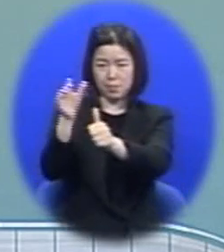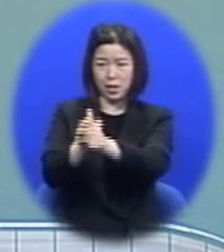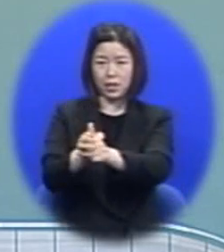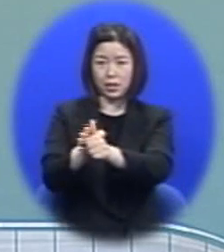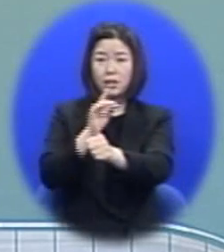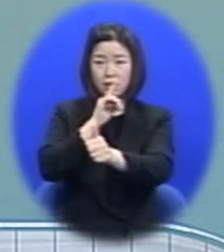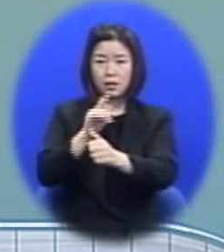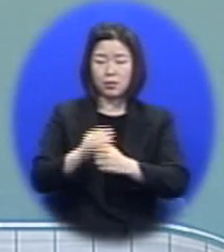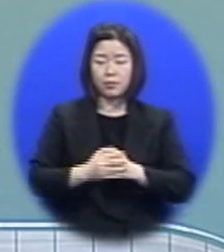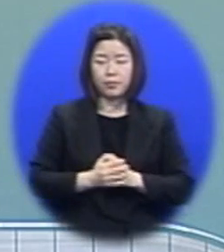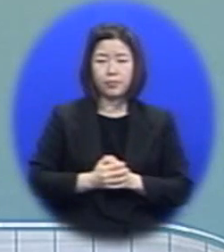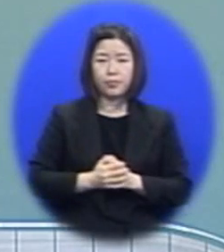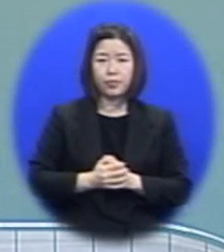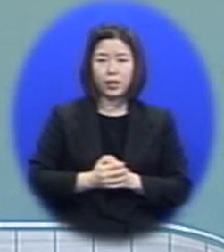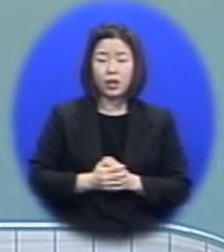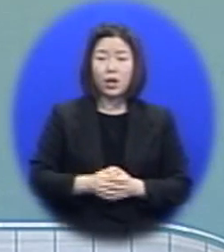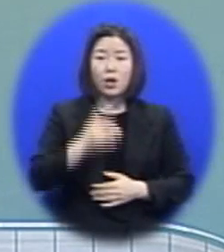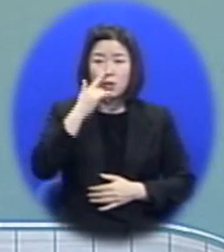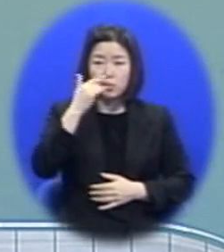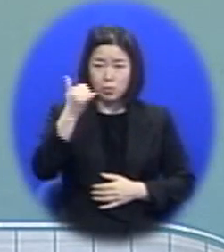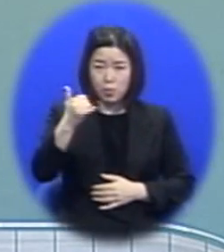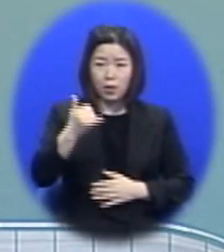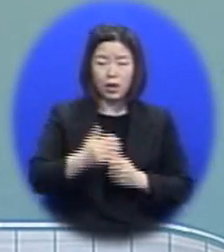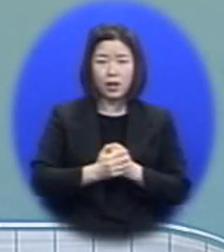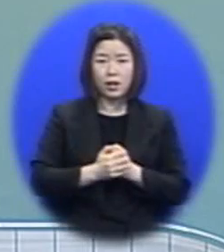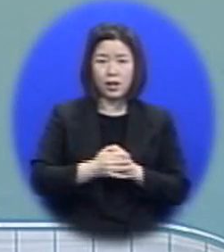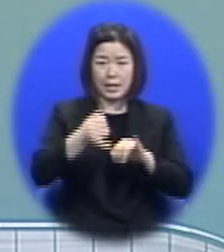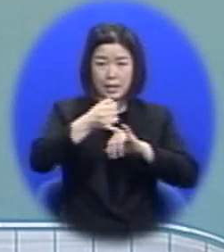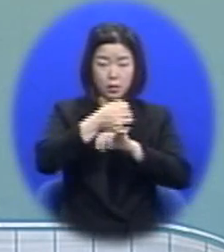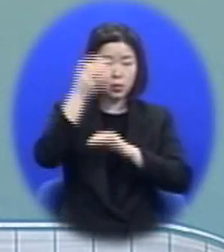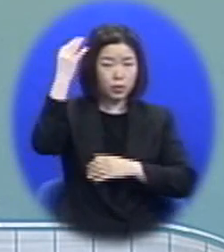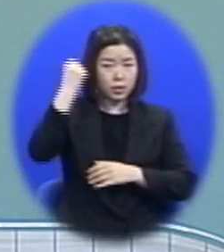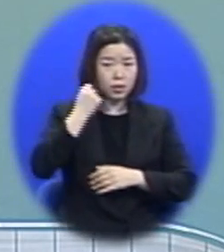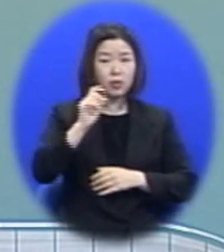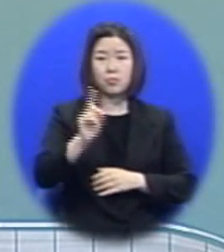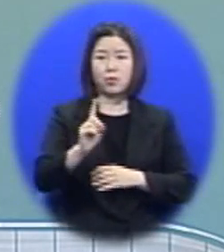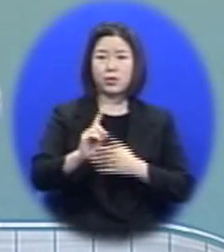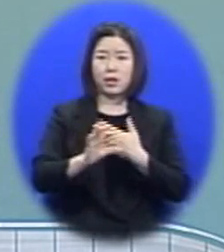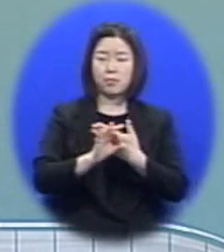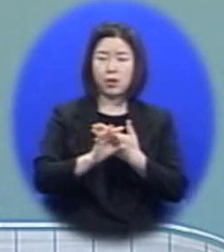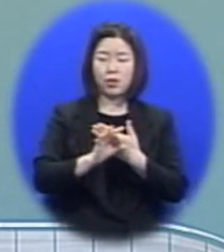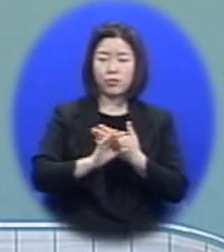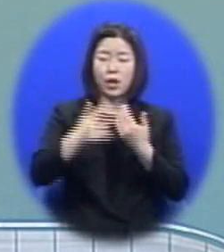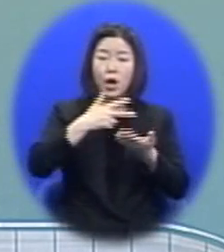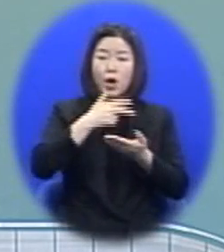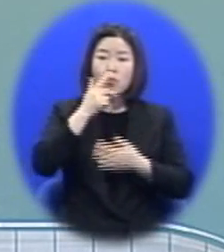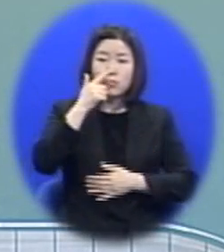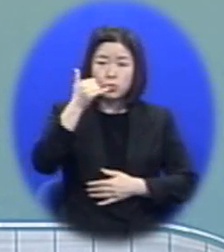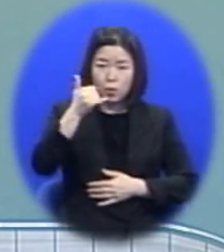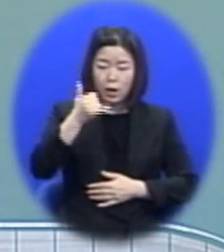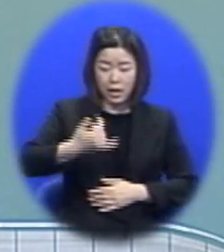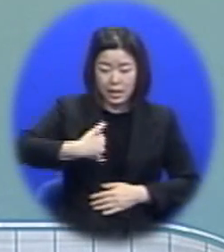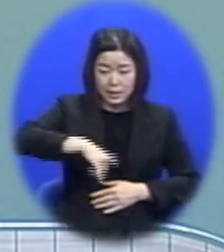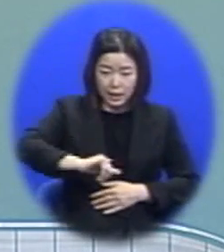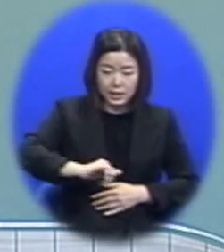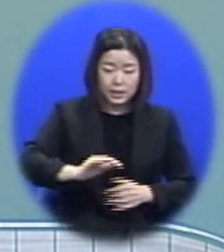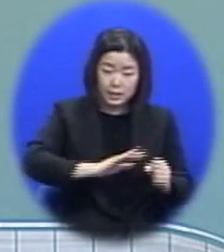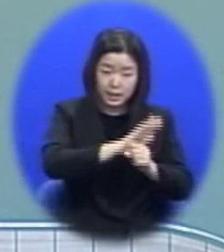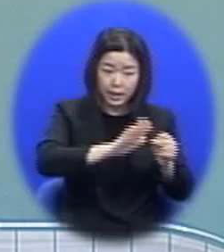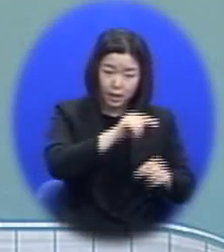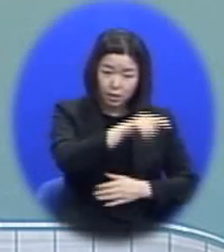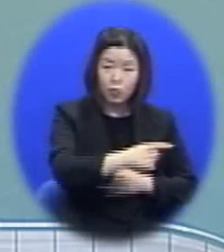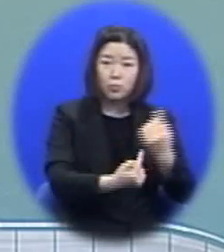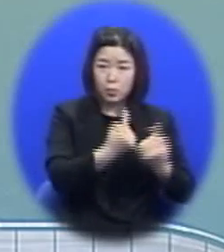것입니다 부모가 명심할 것은 부모가 자식을 사랑하는 것보다